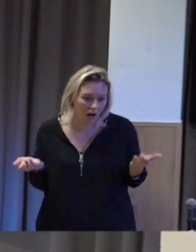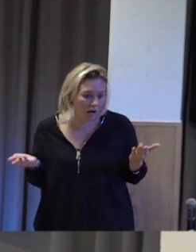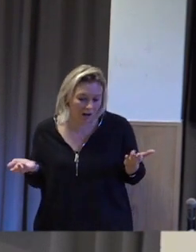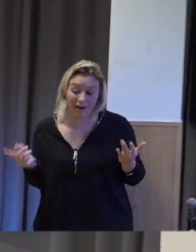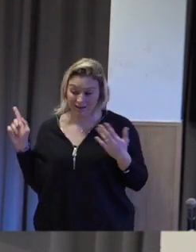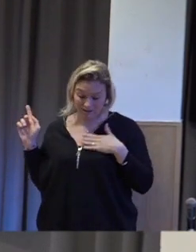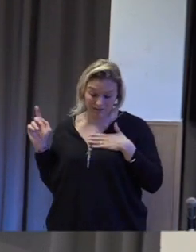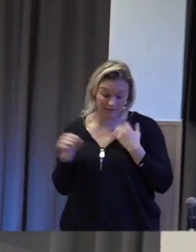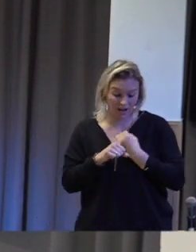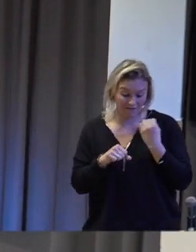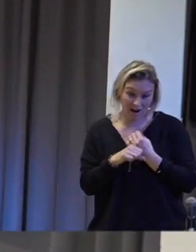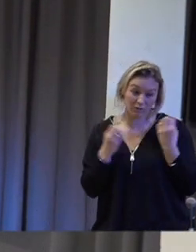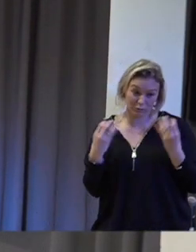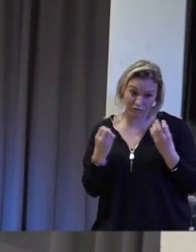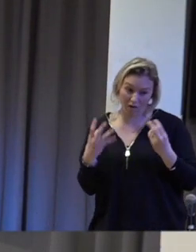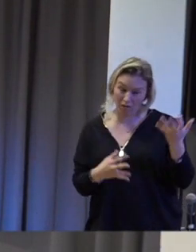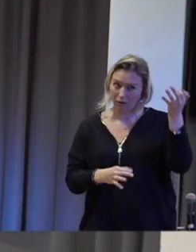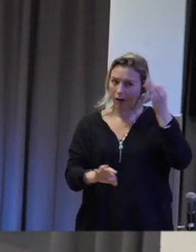travail, j'entends des vertes et des pas mûres.